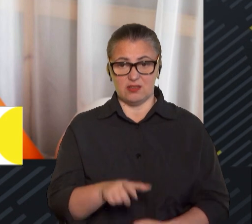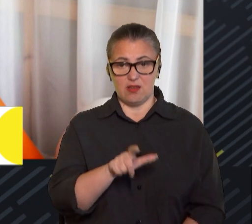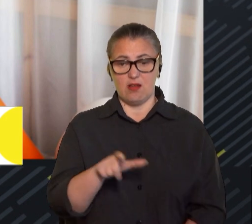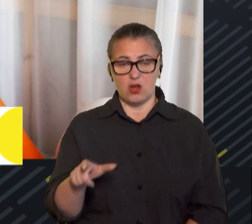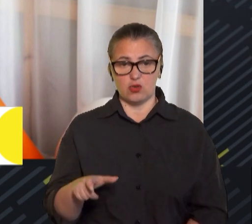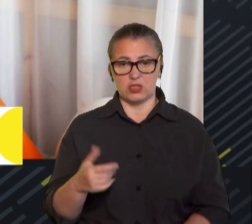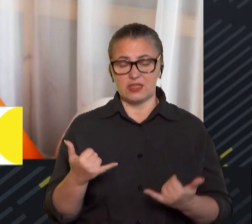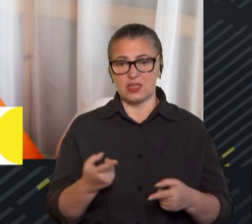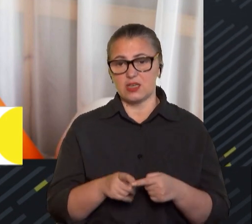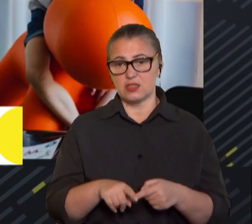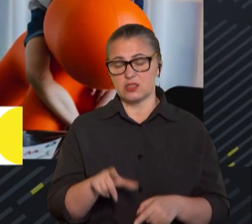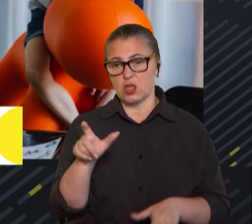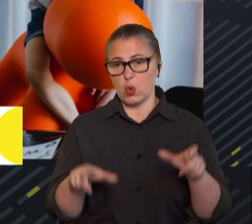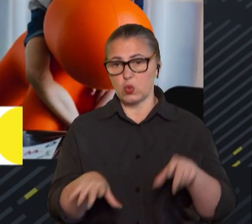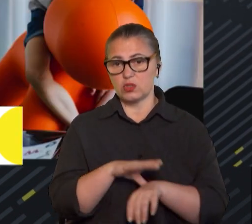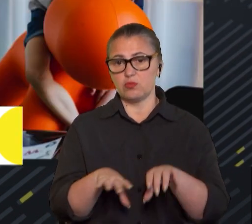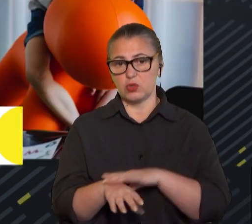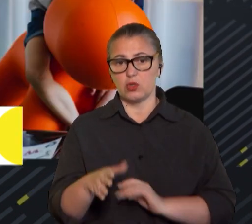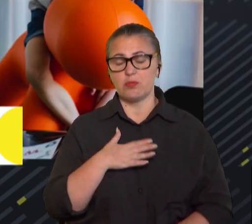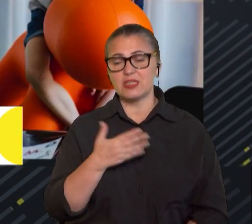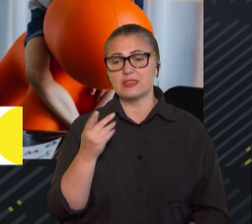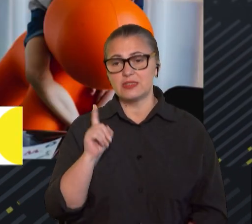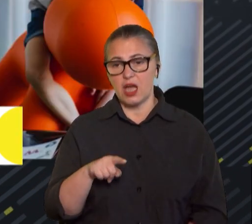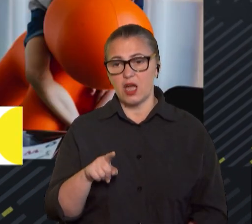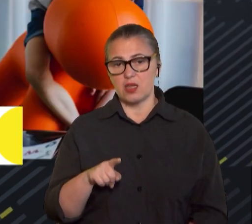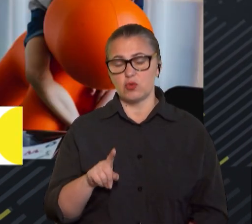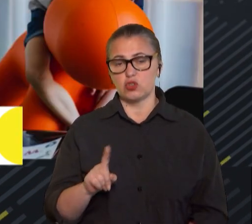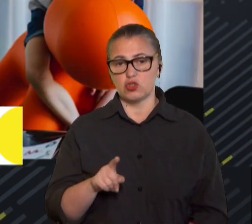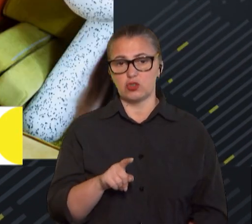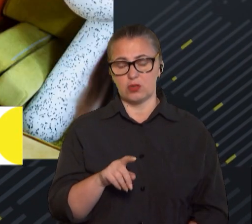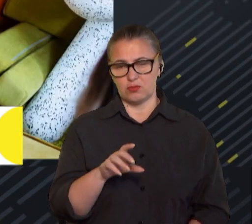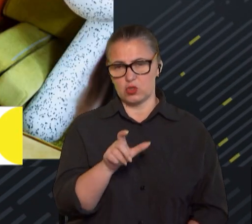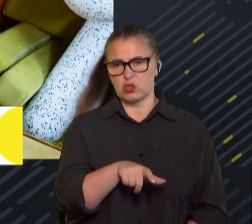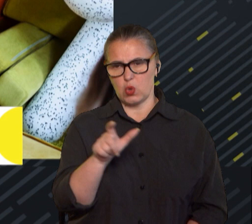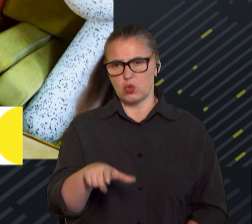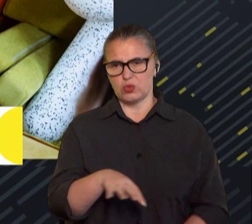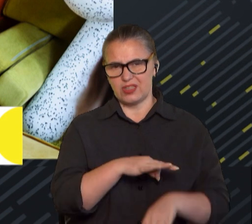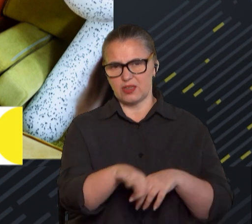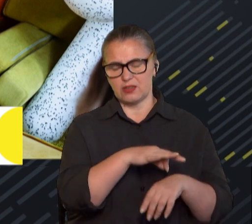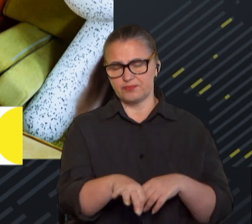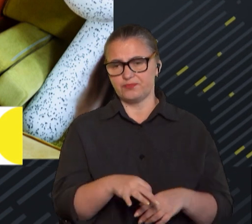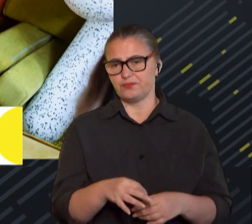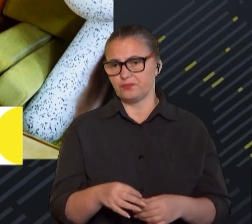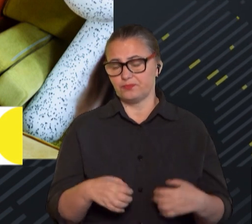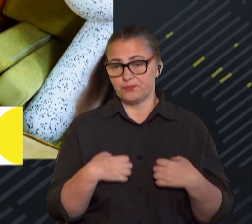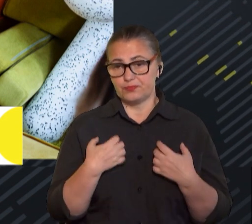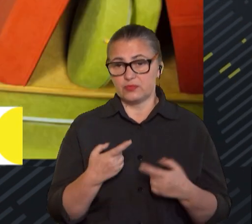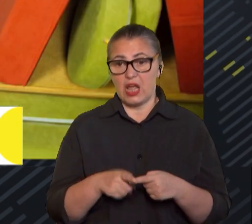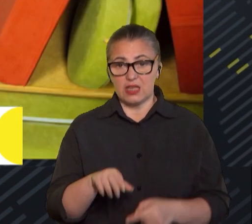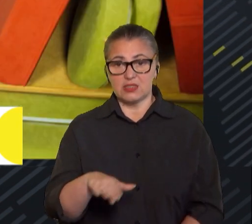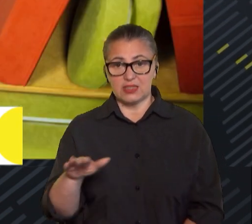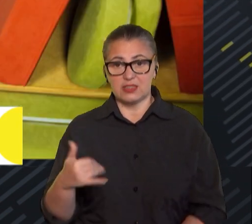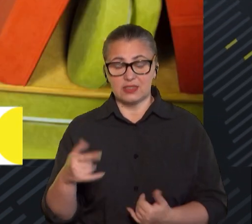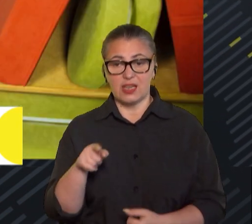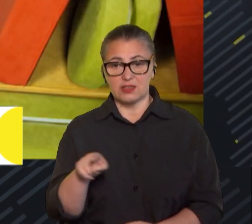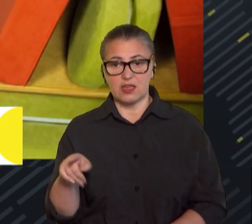зараз тримають у полоні. Ми знаємо, що з певних джерел, що їх катують, над ними знущаються, і ці діти для них